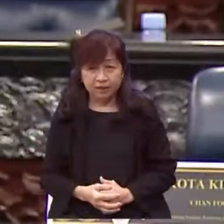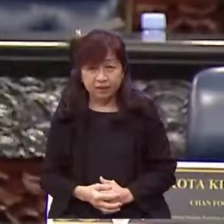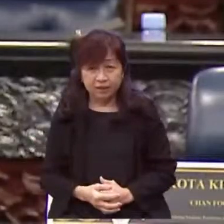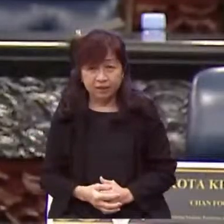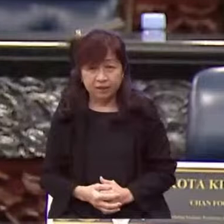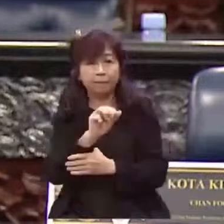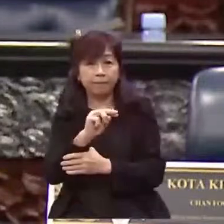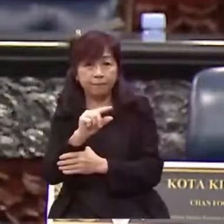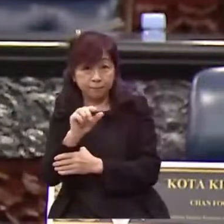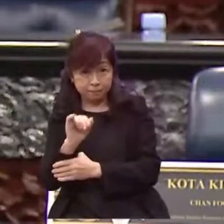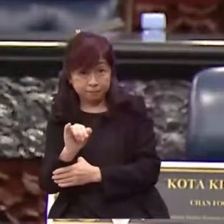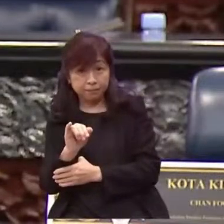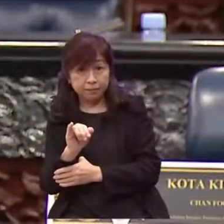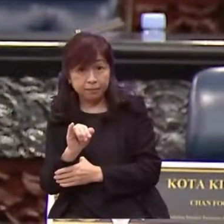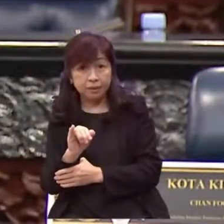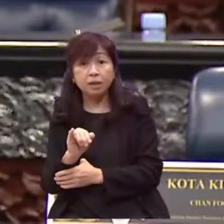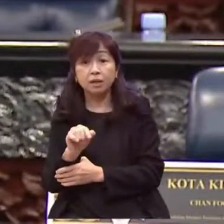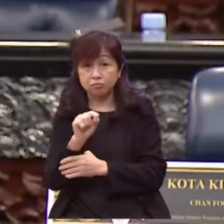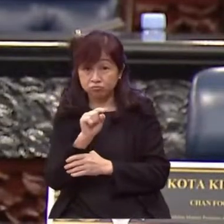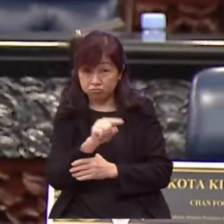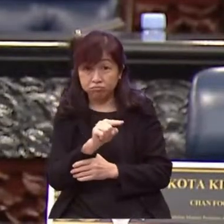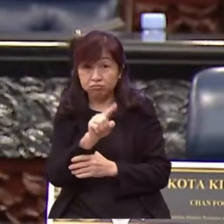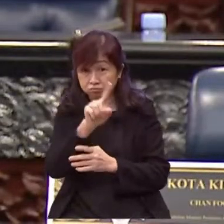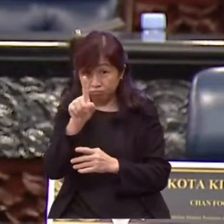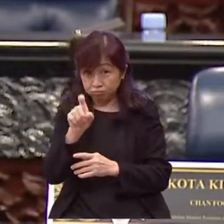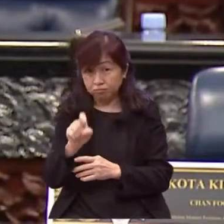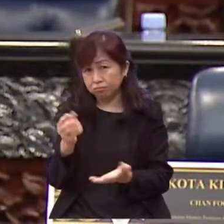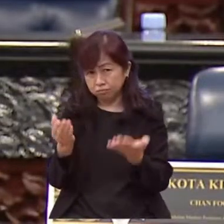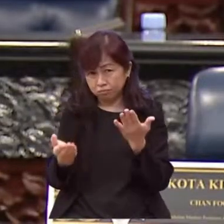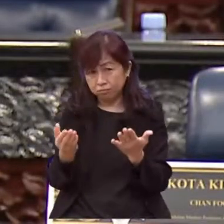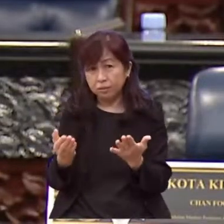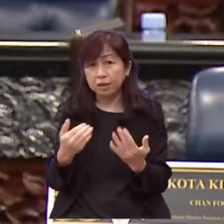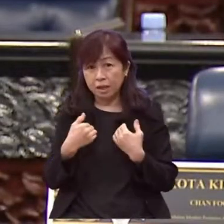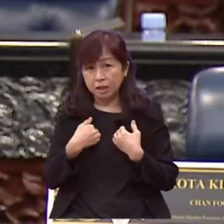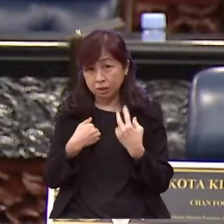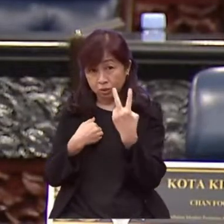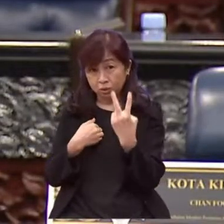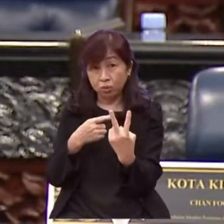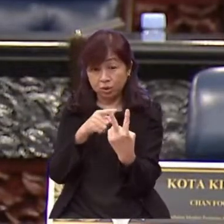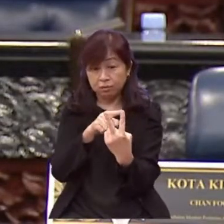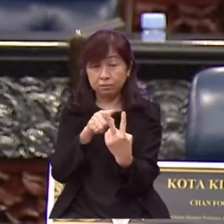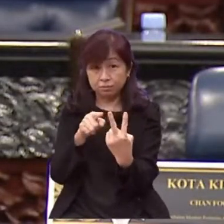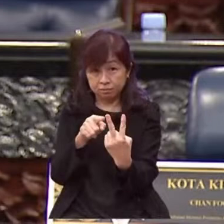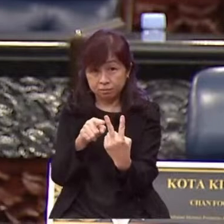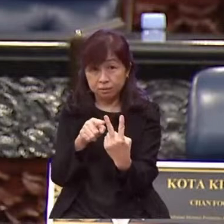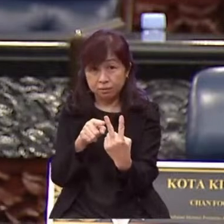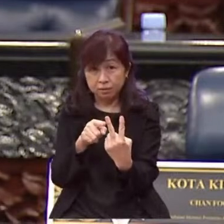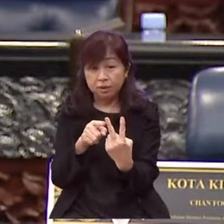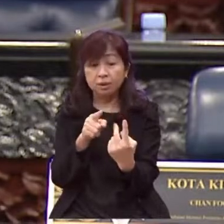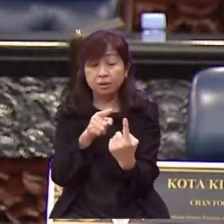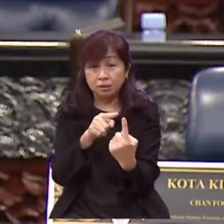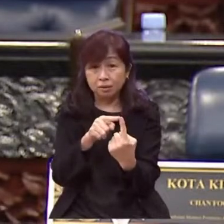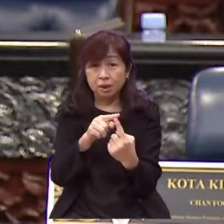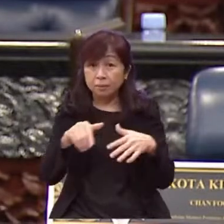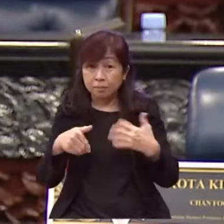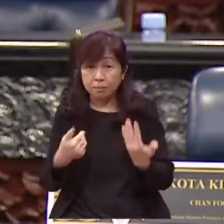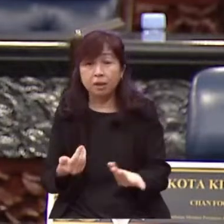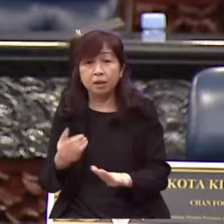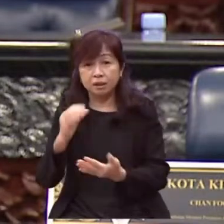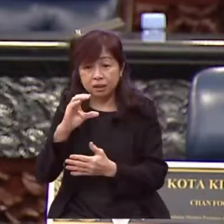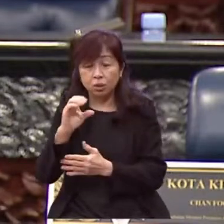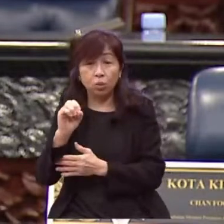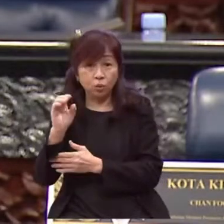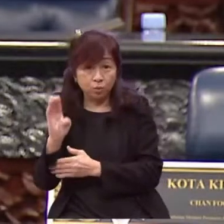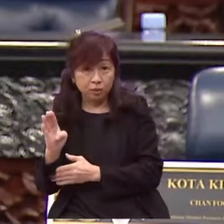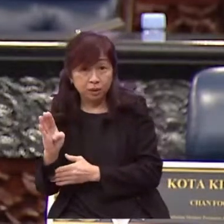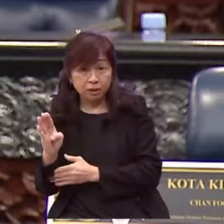bagi persoalan tersebut sebenarnya mungkin ada dua komponen yaitu pertama bagaimana copy boleh memainkan